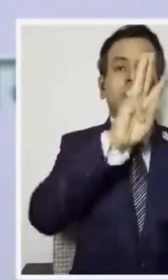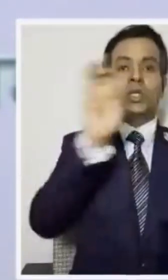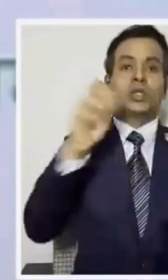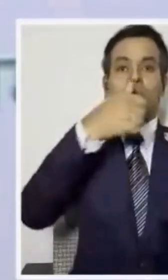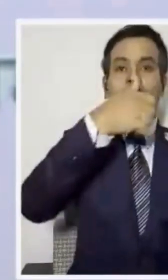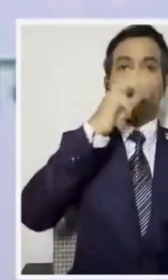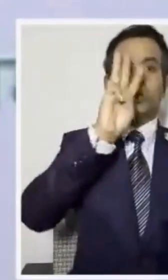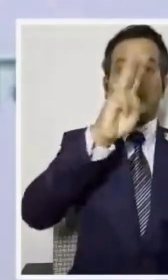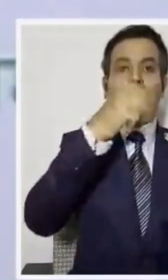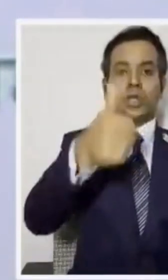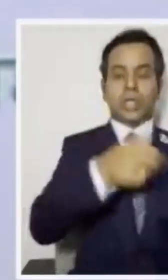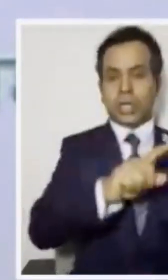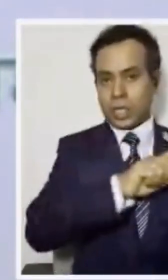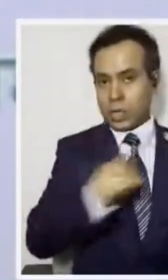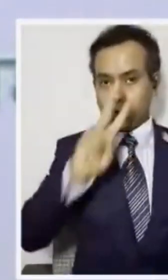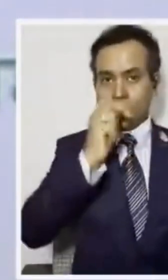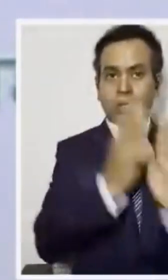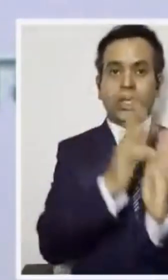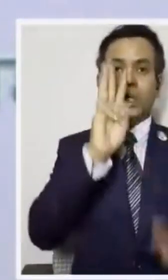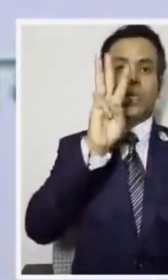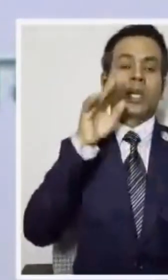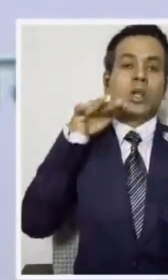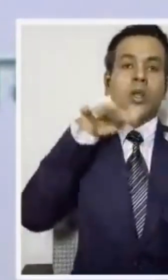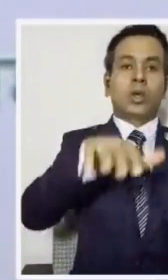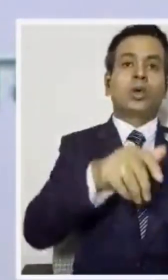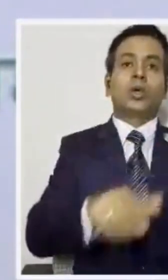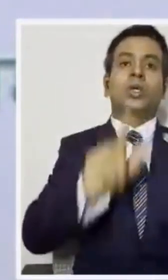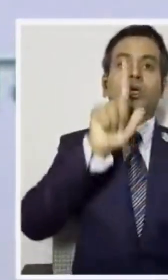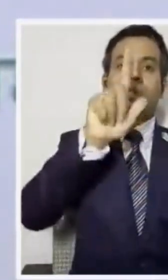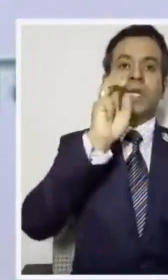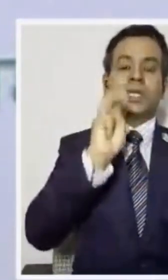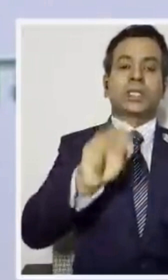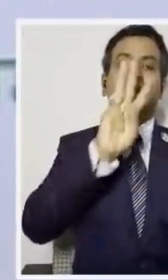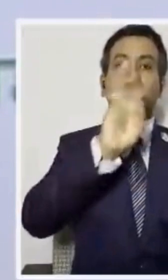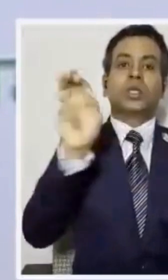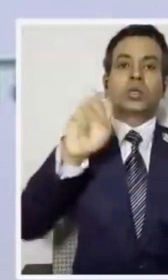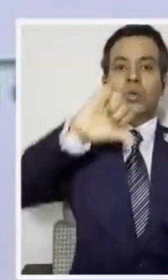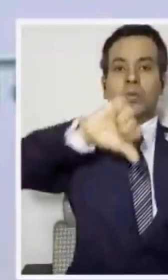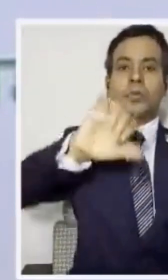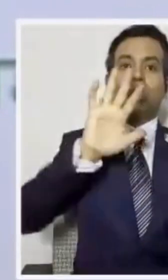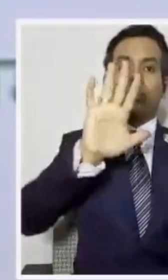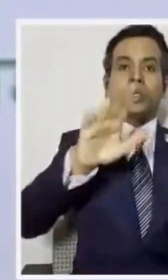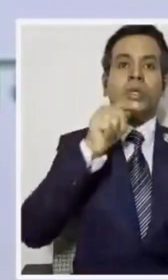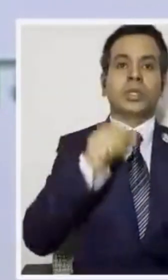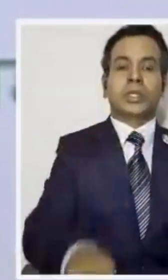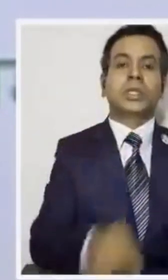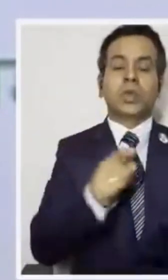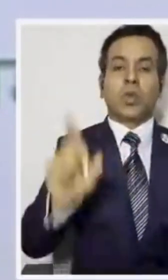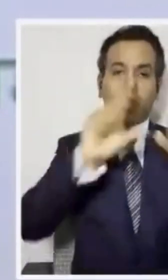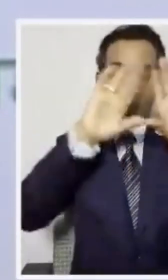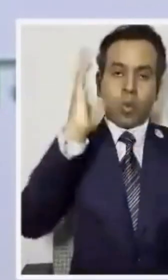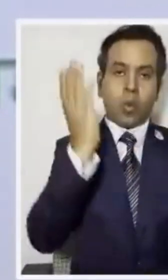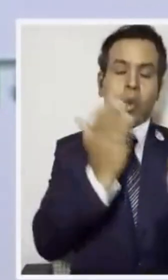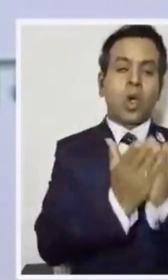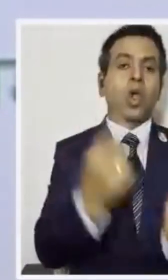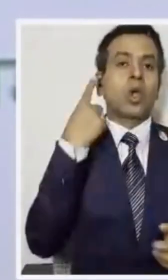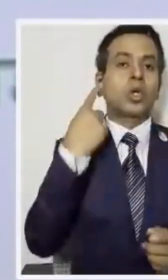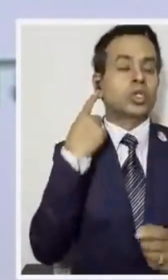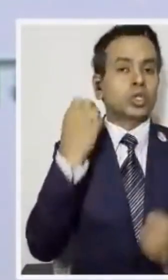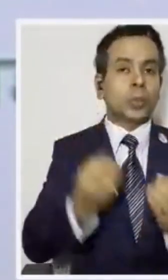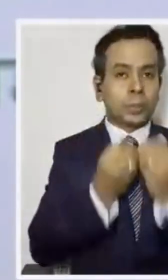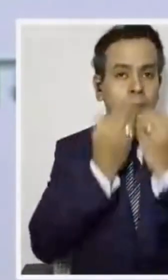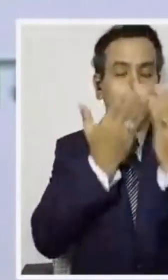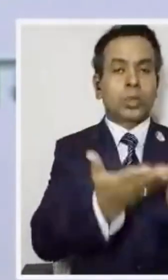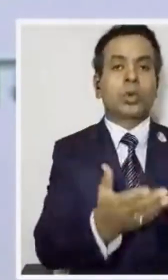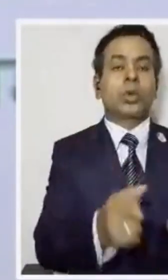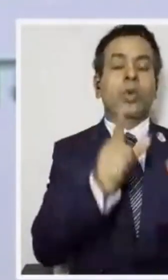3,07,395 জন। দক্ষিণ এশিয়া পরিস্থিতি এবং বিশ্ব পরিস্থিতি আমরা তথ্য নিয়েছি বিশ্ব স্বাস্থ্য সংস্থার সিচুয়েশন রিপোর্ট 17ই মে। এই